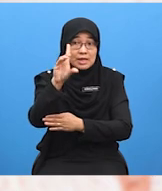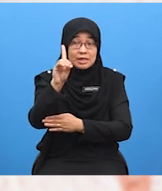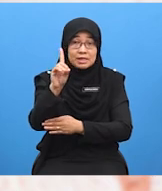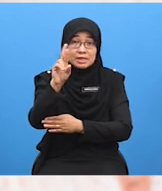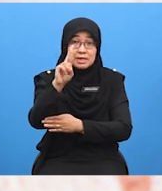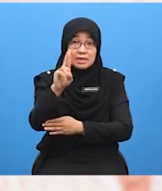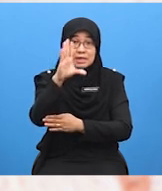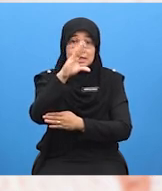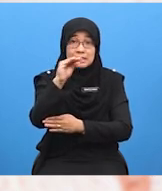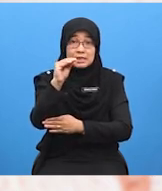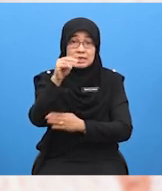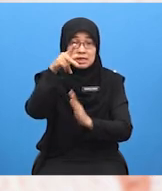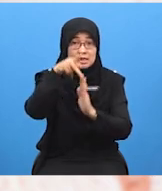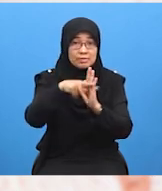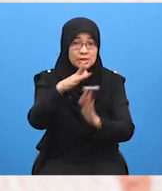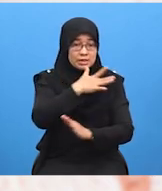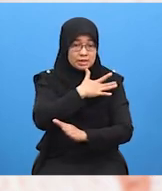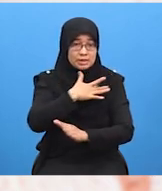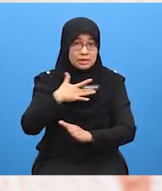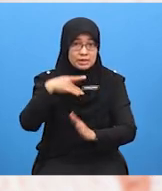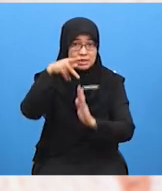LDR dan penderia pergerakan.